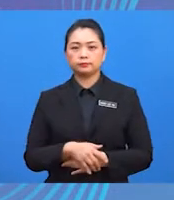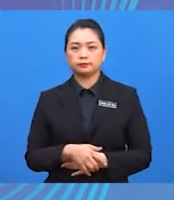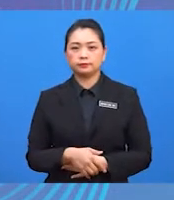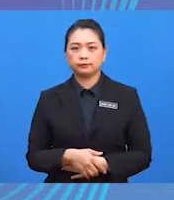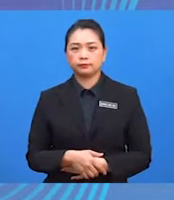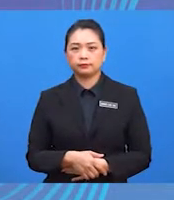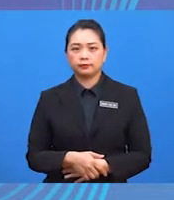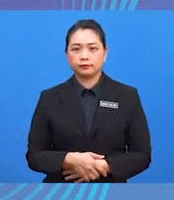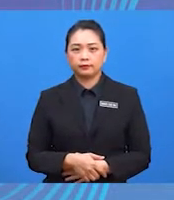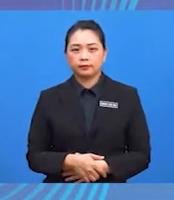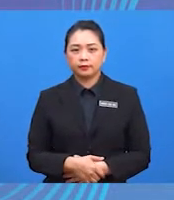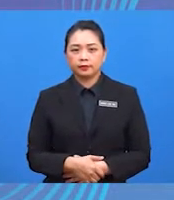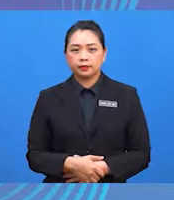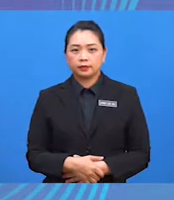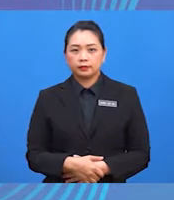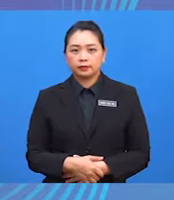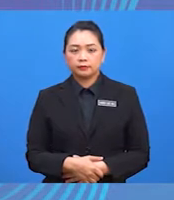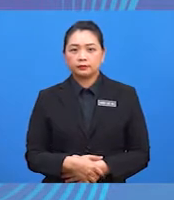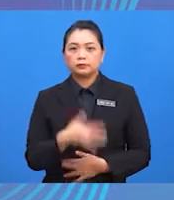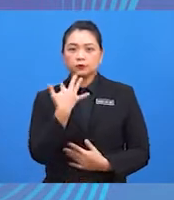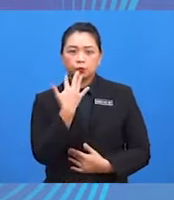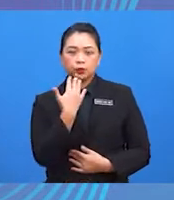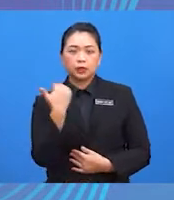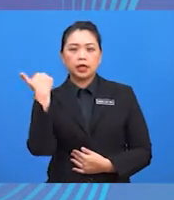Warna mempunyai bahasa yang tersendiri.